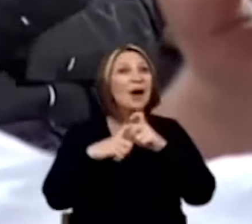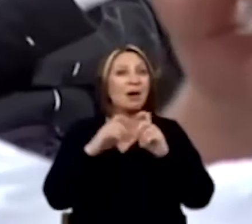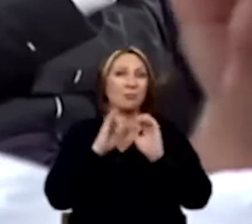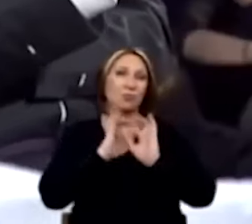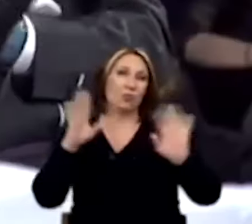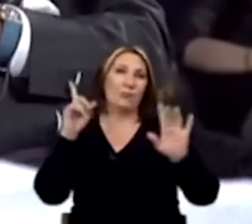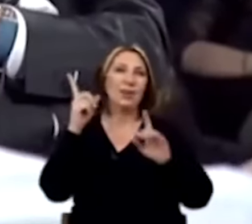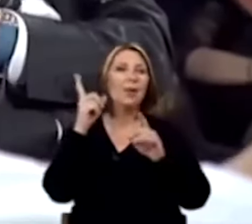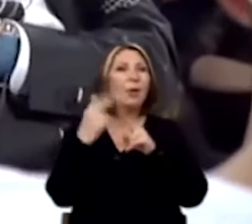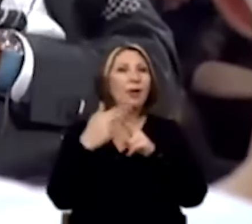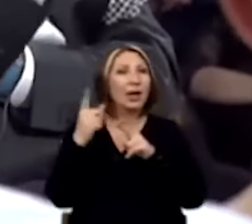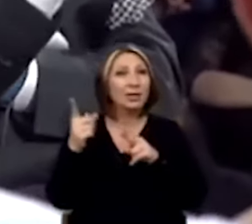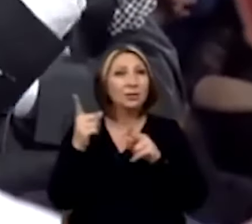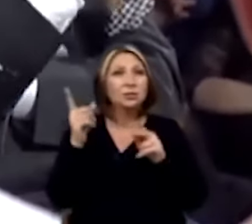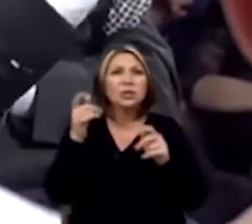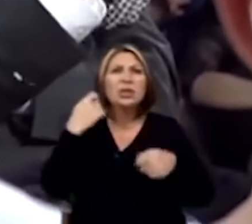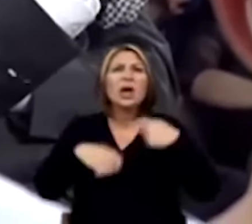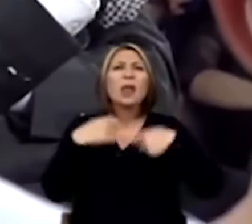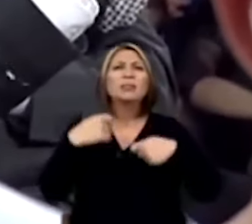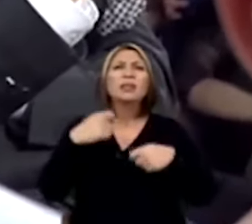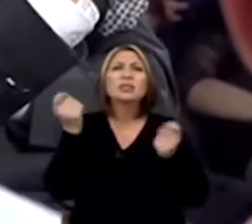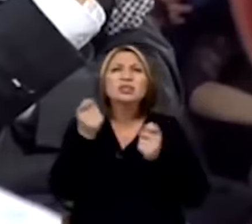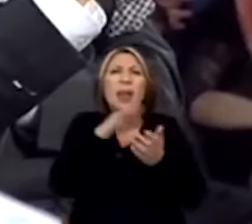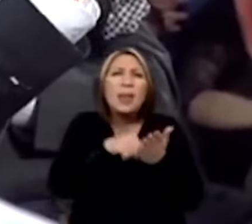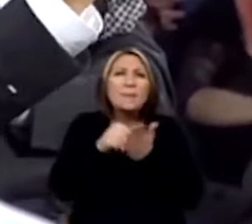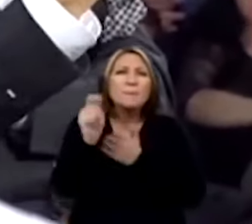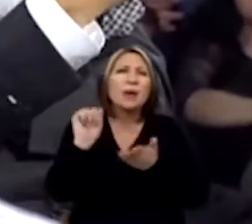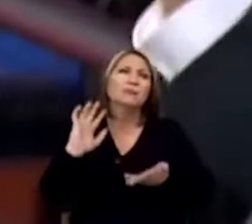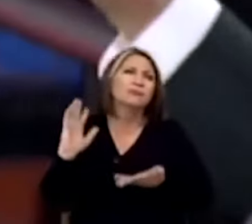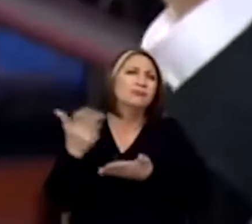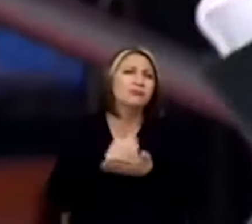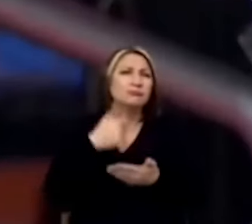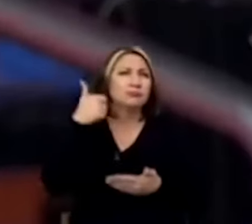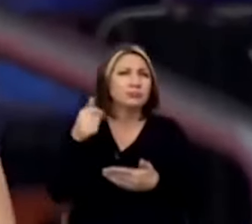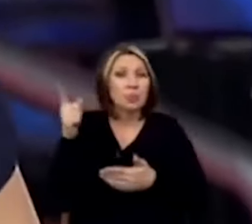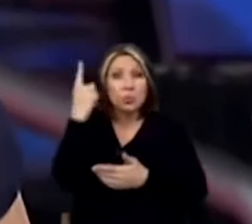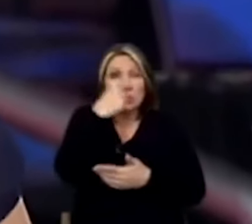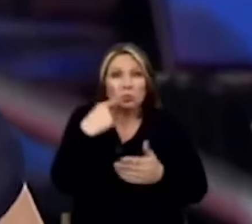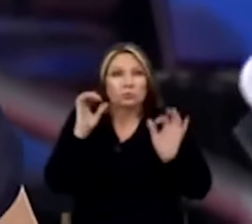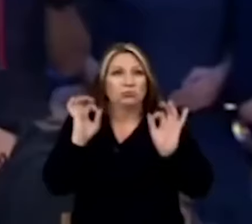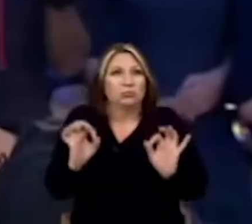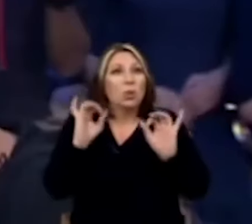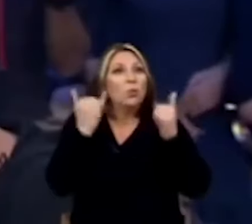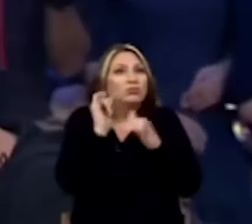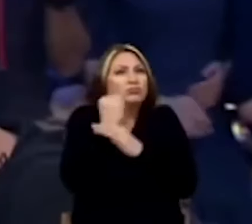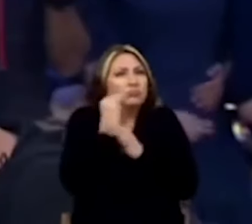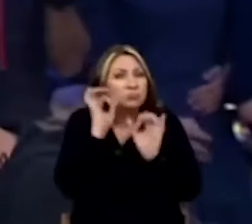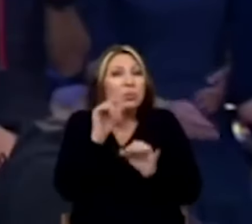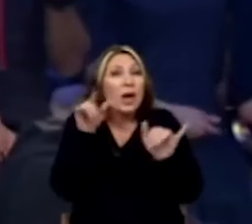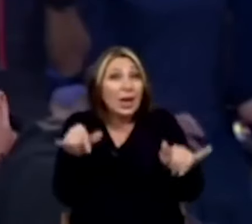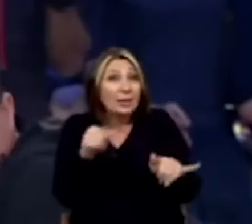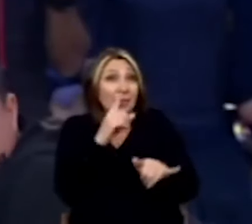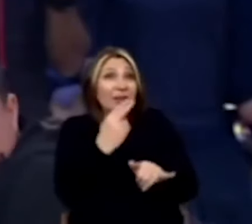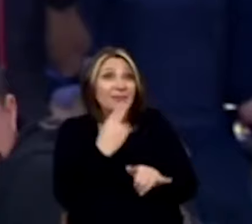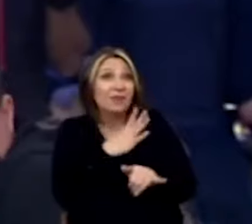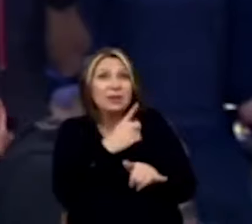örneği var. Tabii. Demet gibi, yani gişe garantisi olan ve yaptığı işler tutan, aranılan bir kadın var. Yani ne düşünüyorsun bu